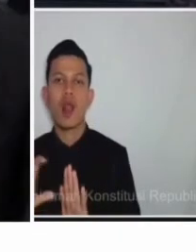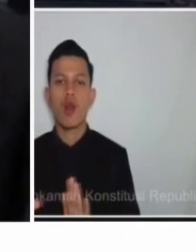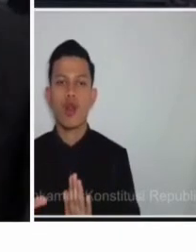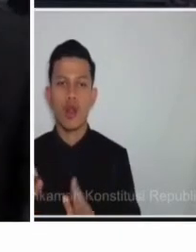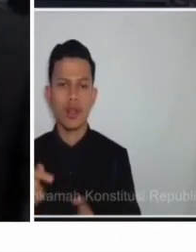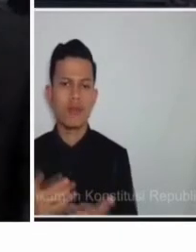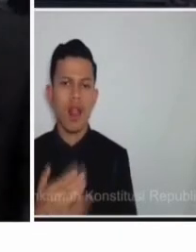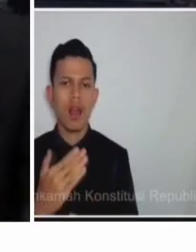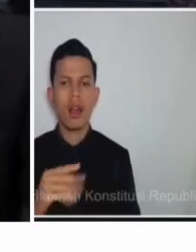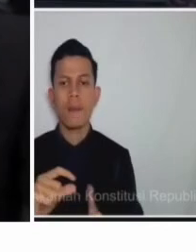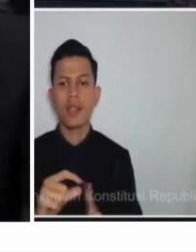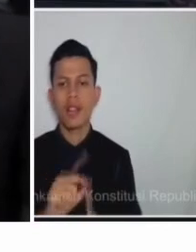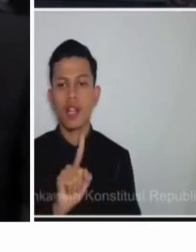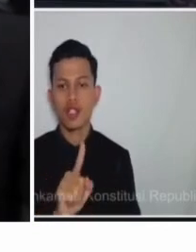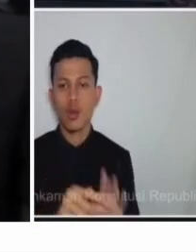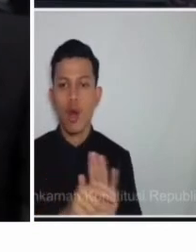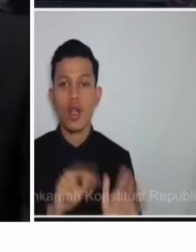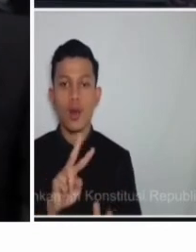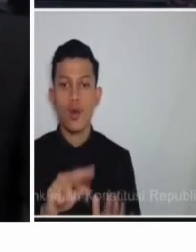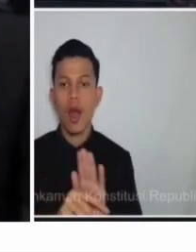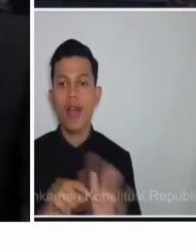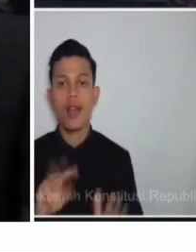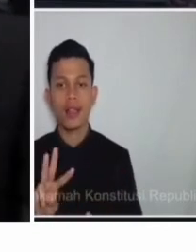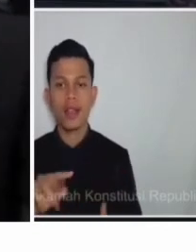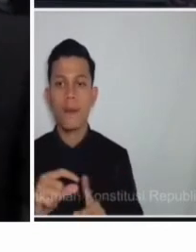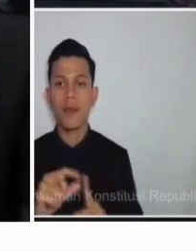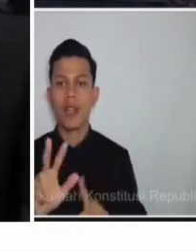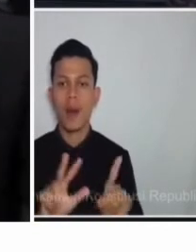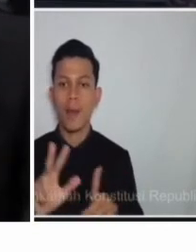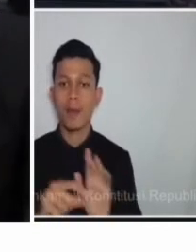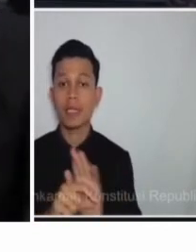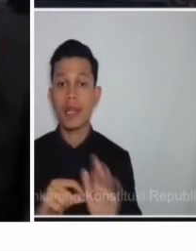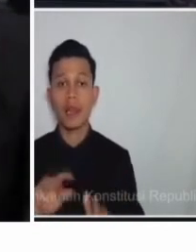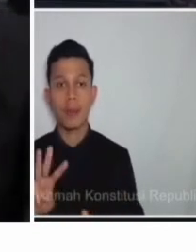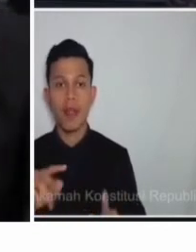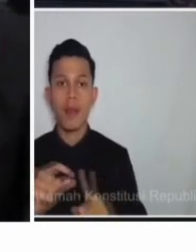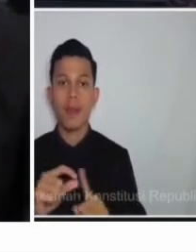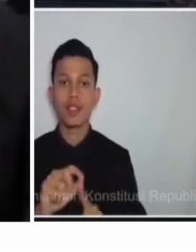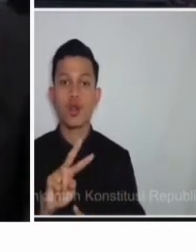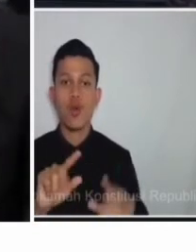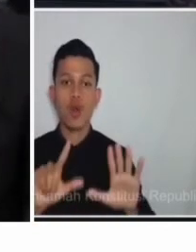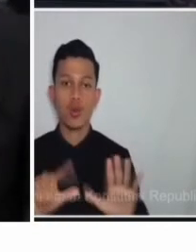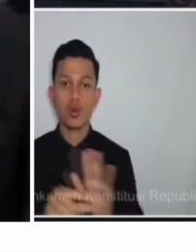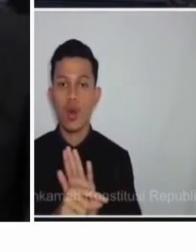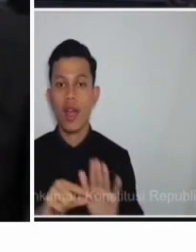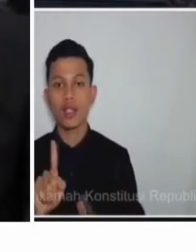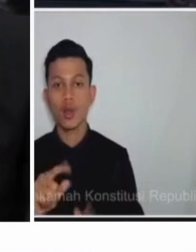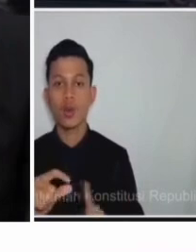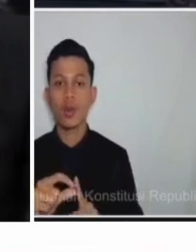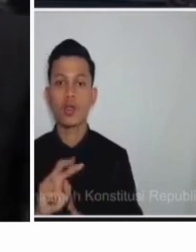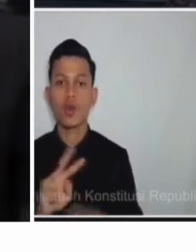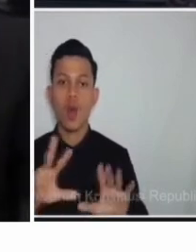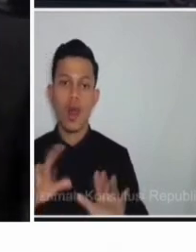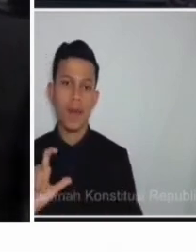undang-undang Dasar 1945 di tahun 99 sampai tahun 2002 yang lalu dimasukkan dalam norma ya norma